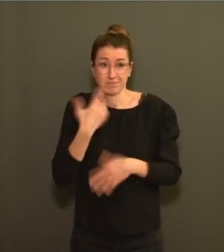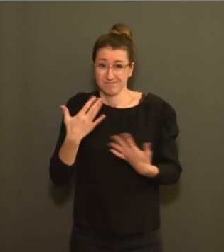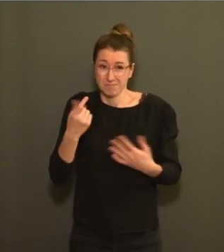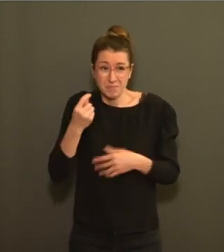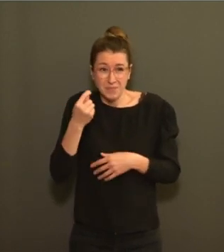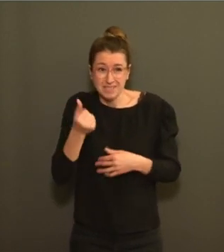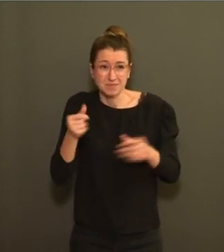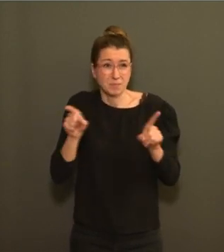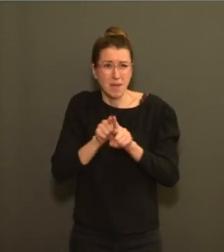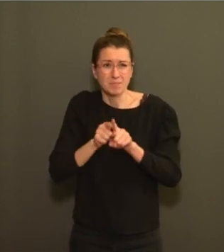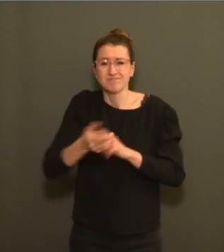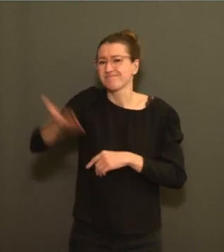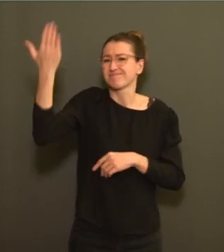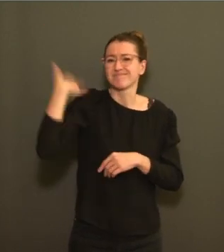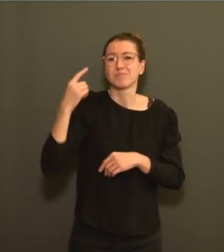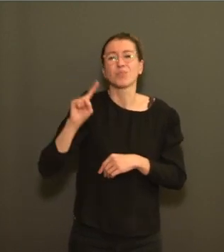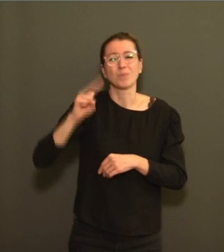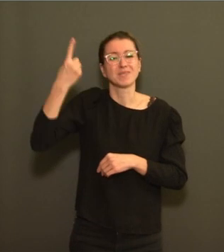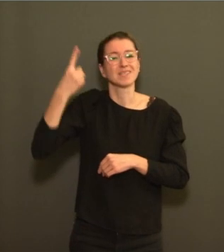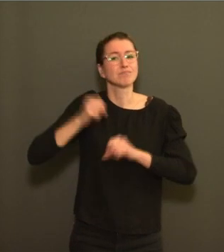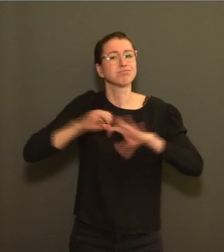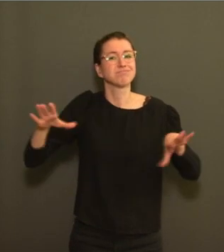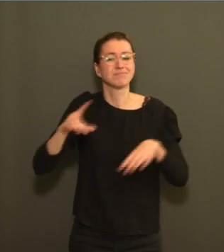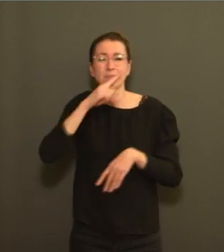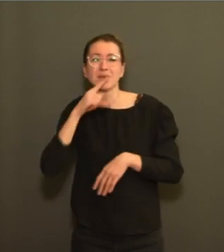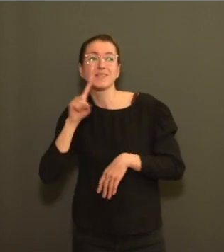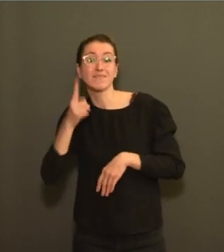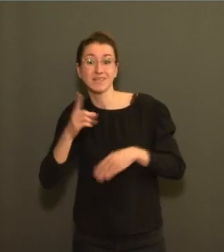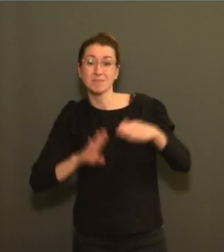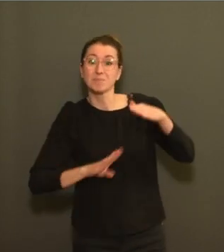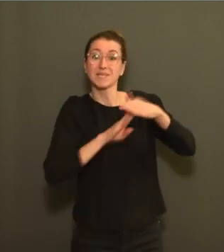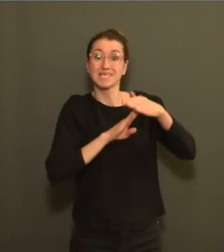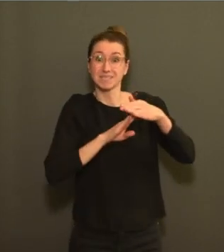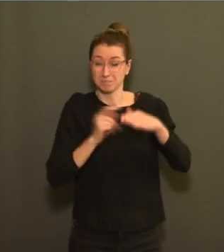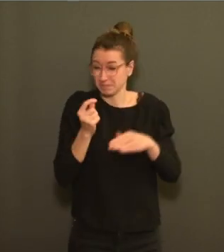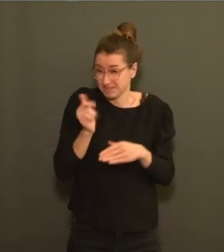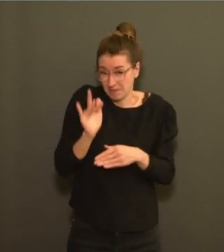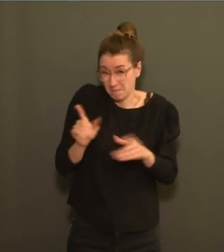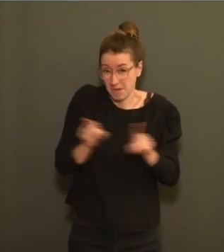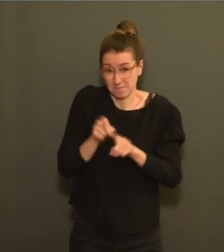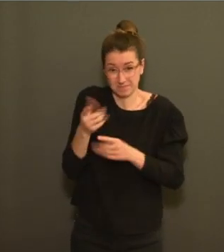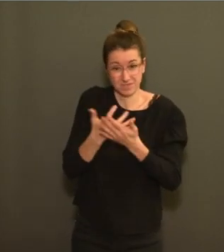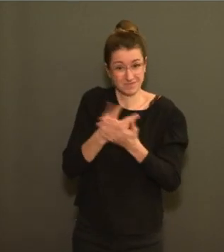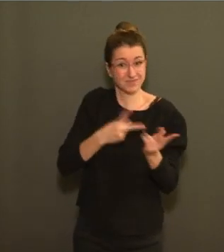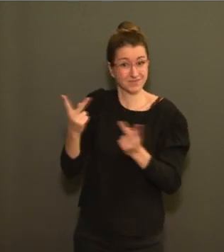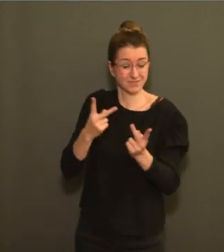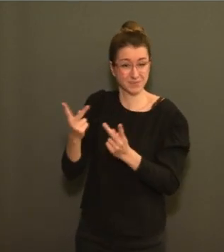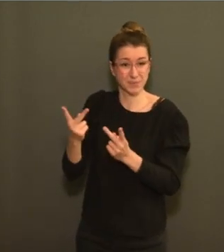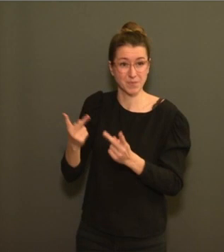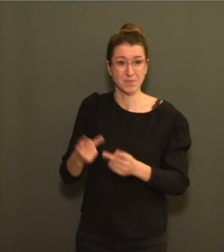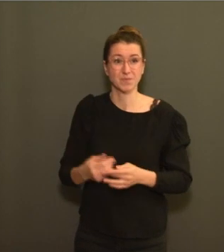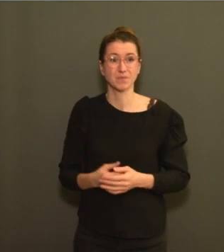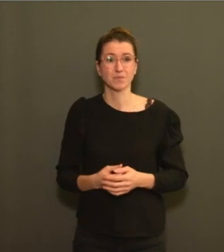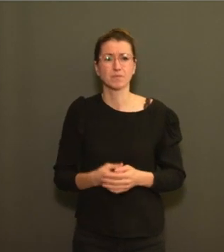connu lors de la première vague au mois de mars et d'avril. En moyenne, sur les 7